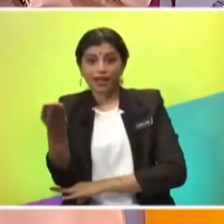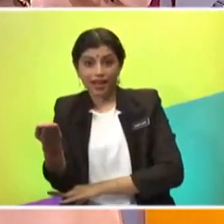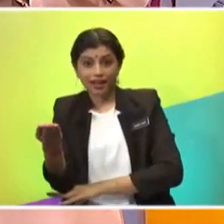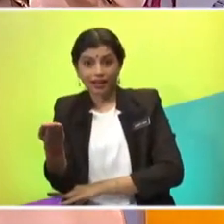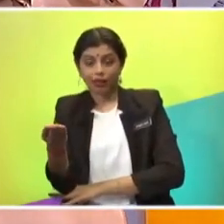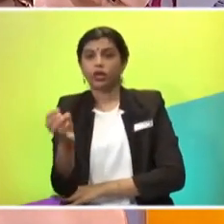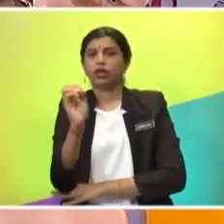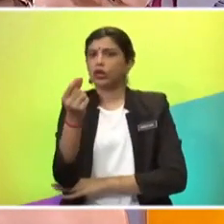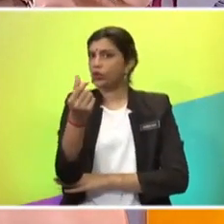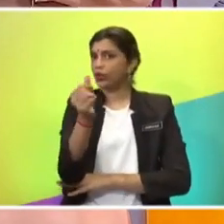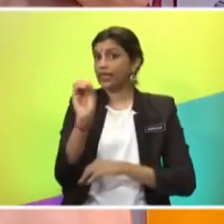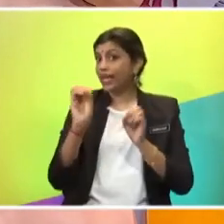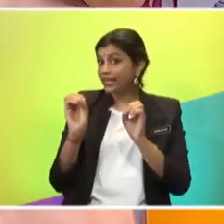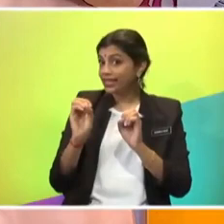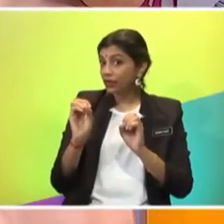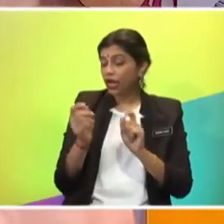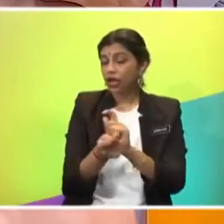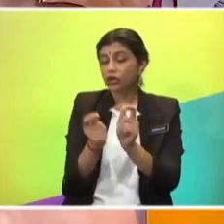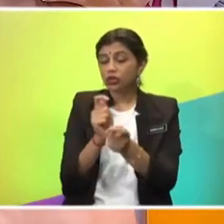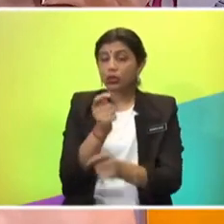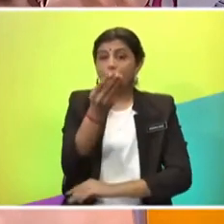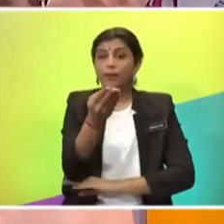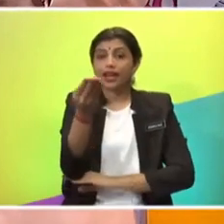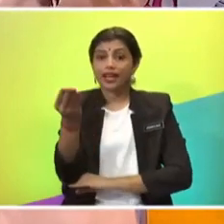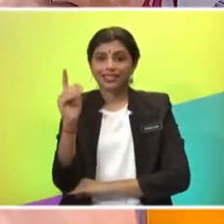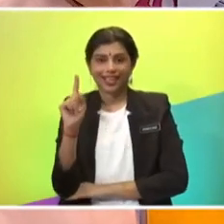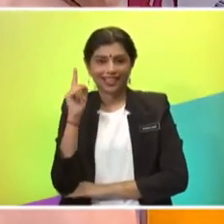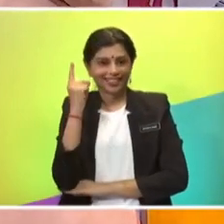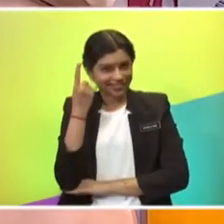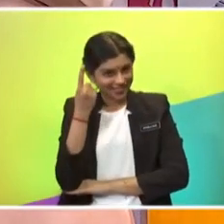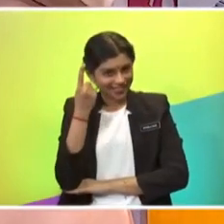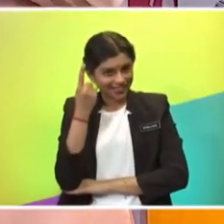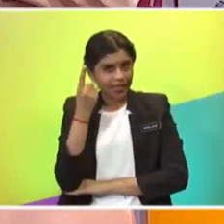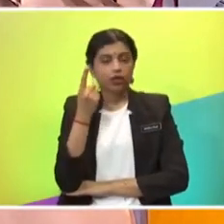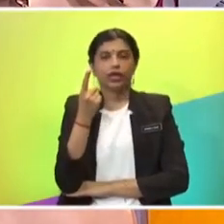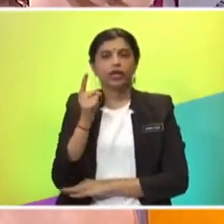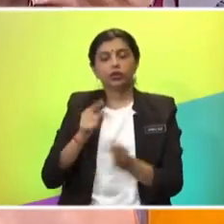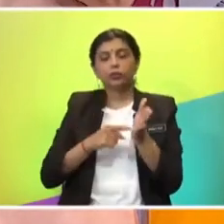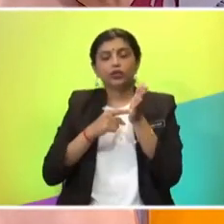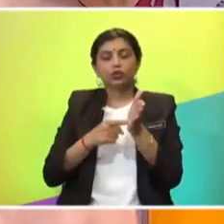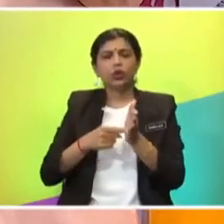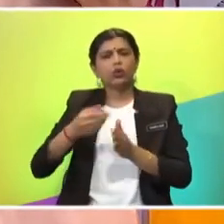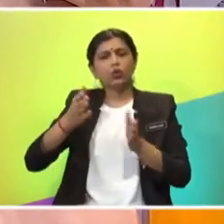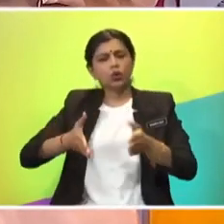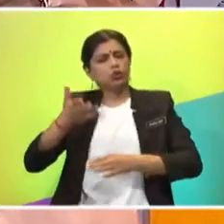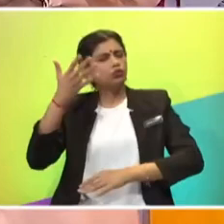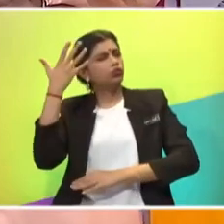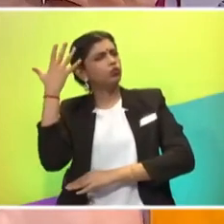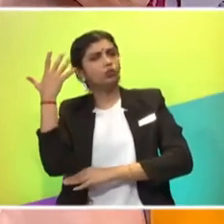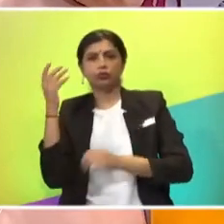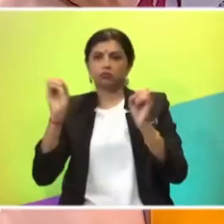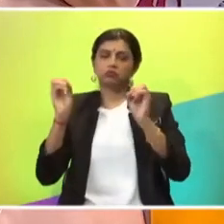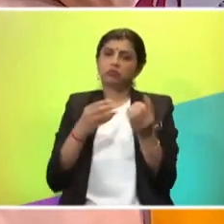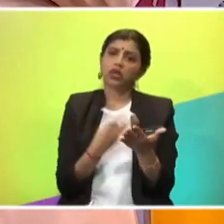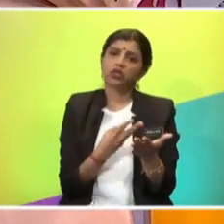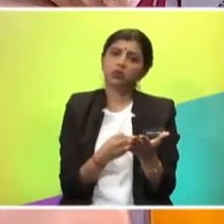ringkas. Okey, simulasi tersebut menerangkan tentang bagaimana orang pada zaman dahulu sebelum kewujudan wang,